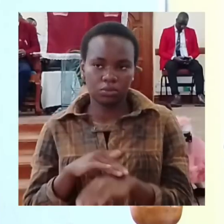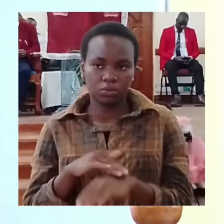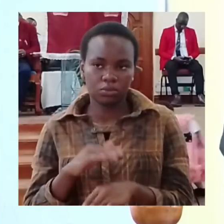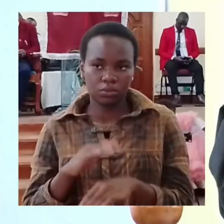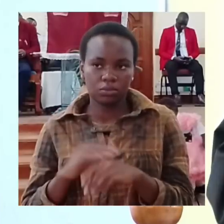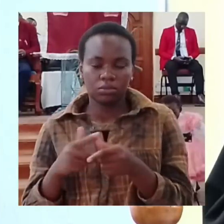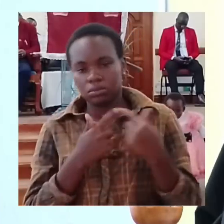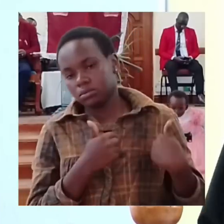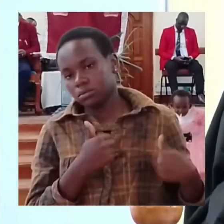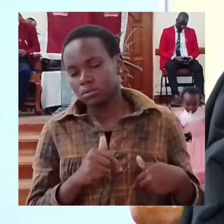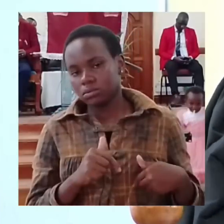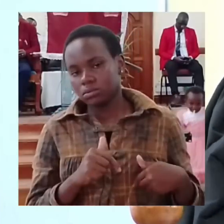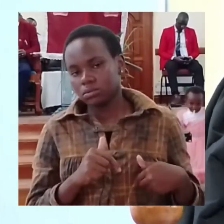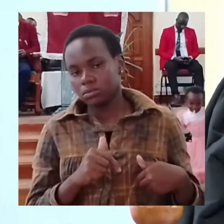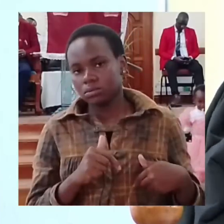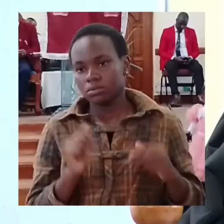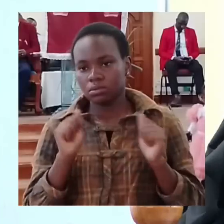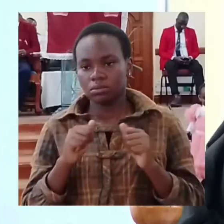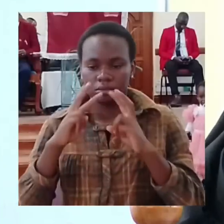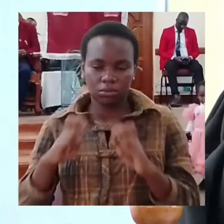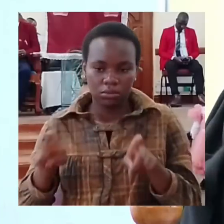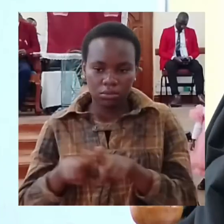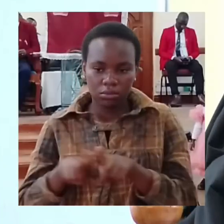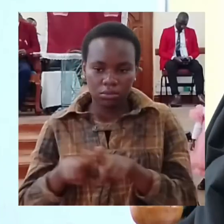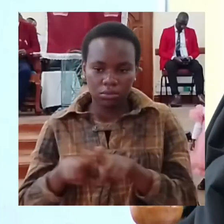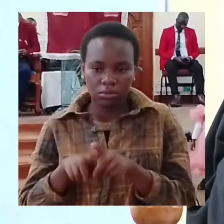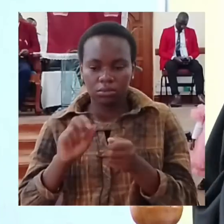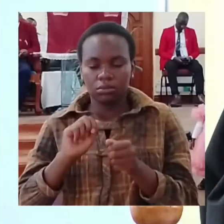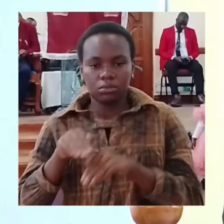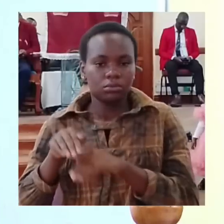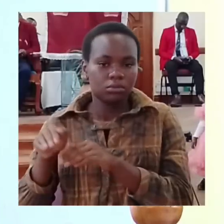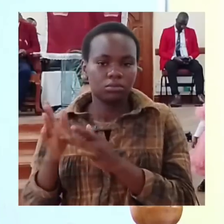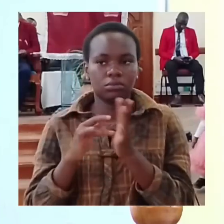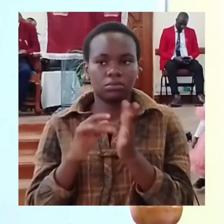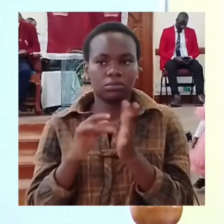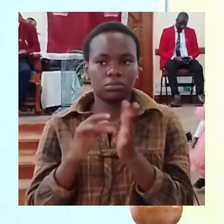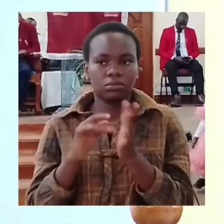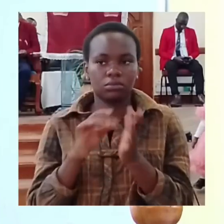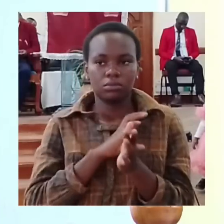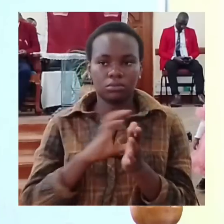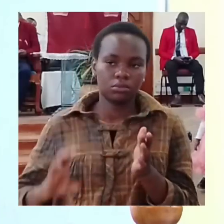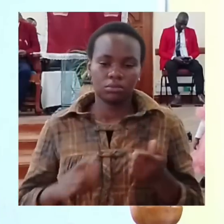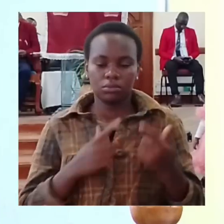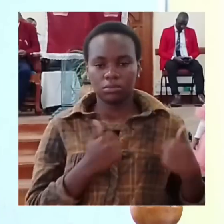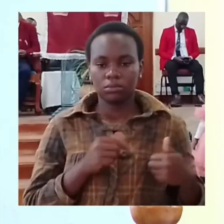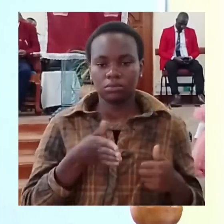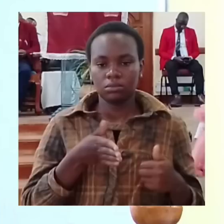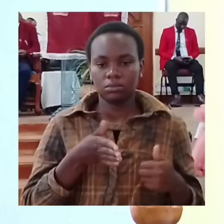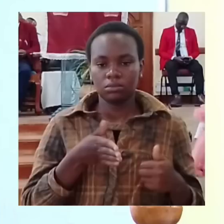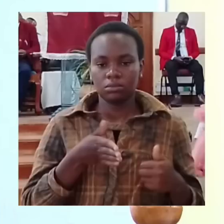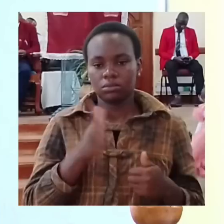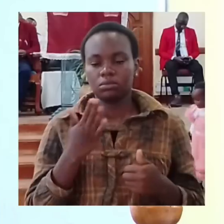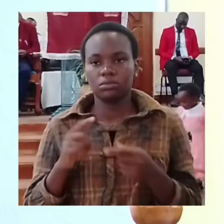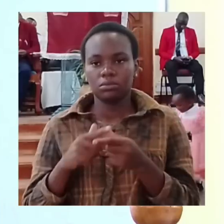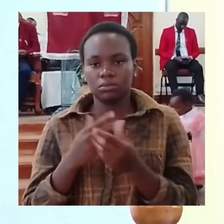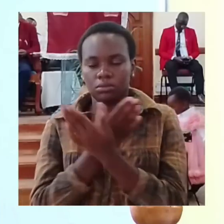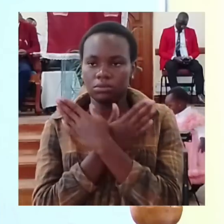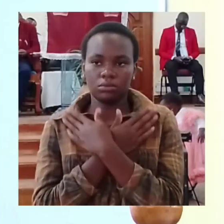ĩrĩa ĩnyotagĩra kũhanana na ngoro ya Ngai. That is the heart that God wants. Friends,